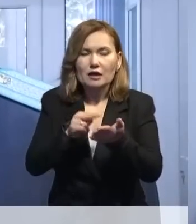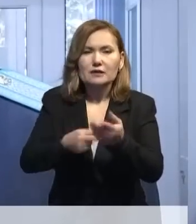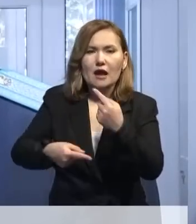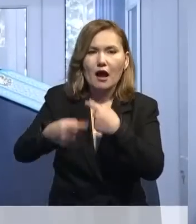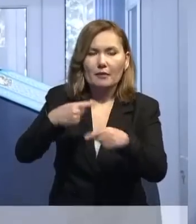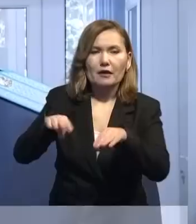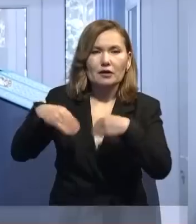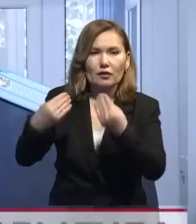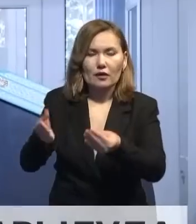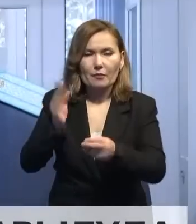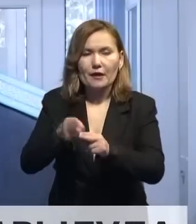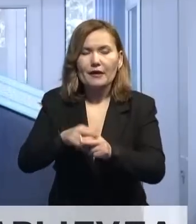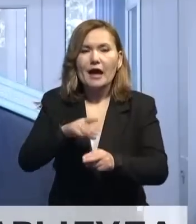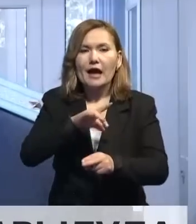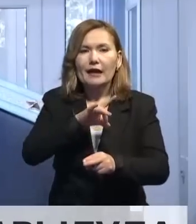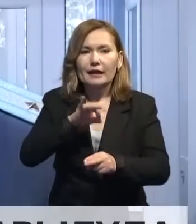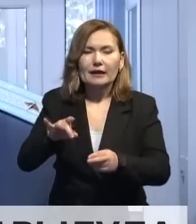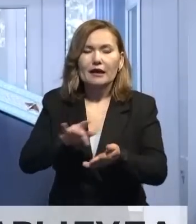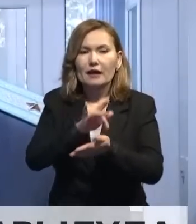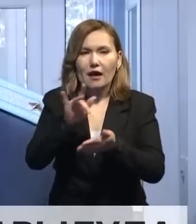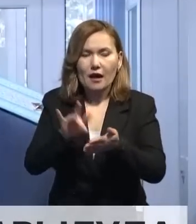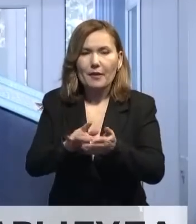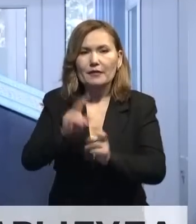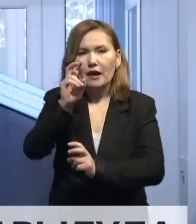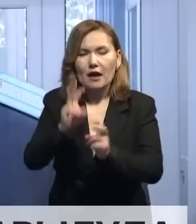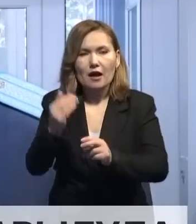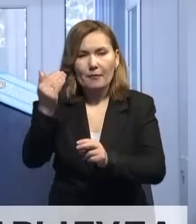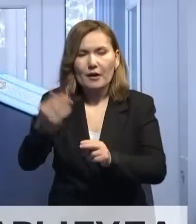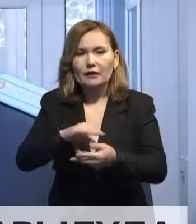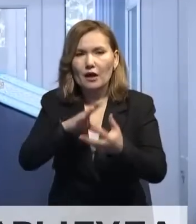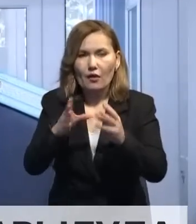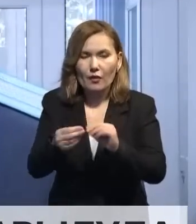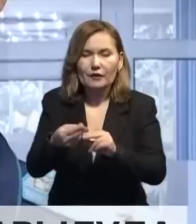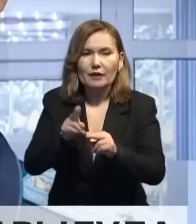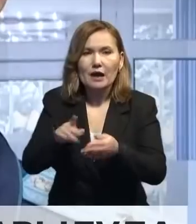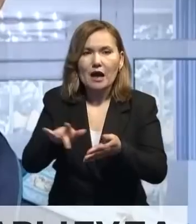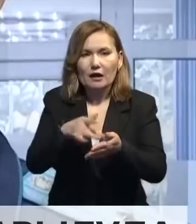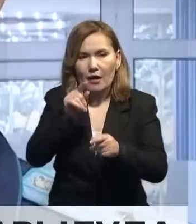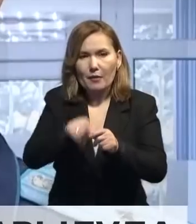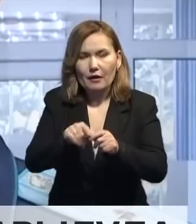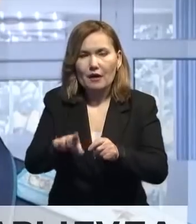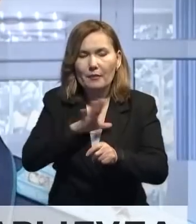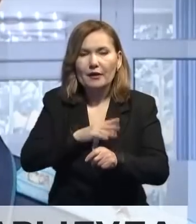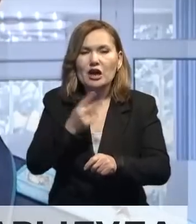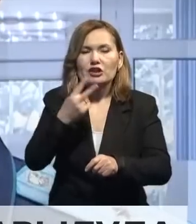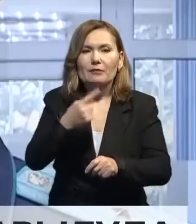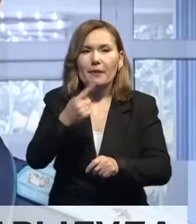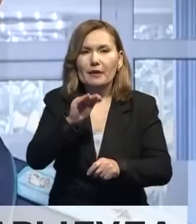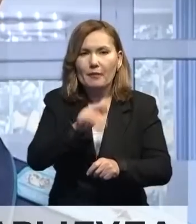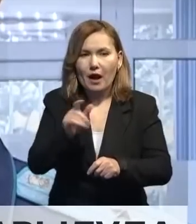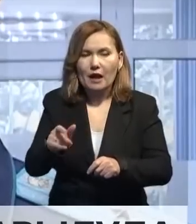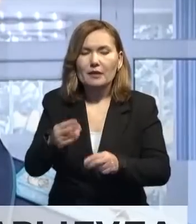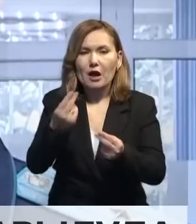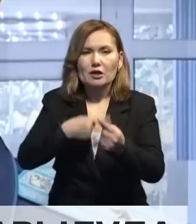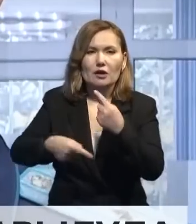етті. Сол бойынша Риддер жылу электр орталығы акционерлік қоғамымен тиісті шаралар қабылданып, қазір 21 мыңнан астам